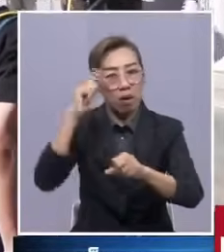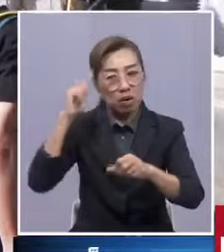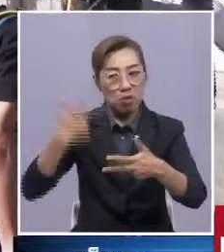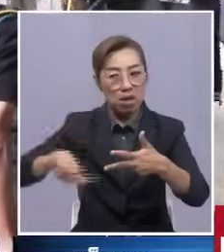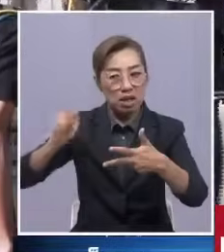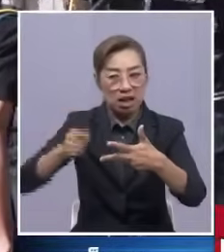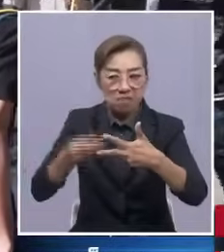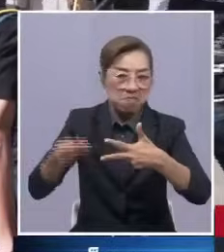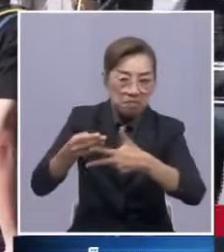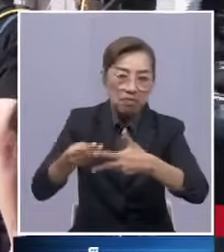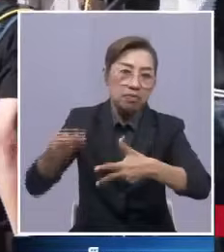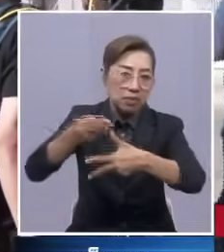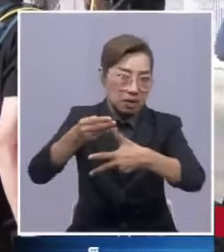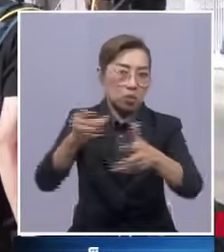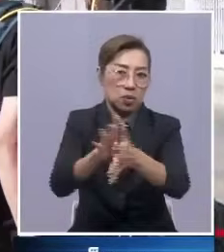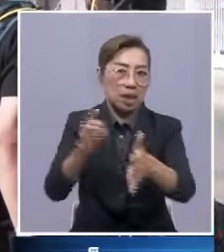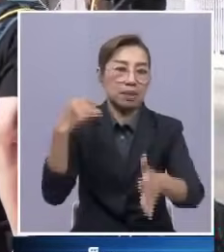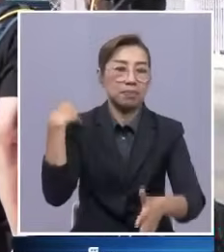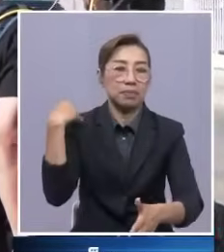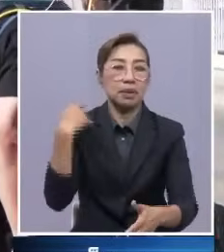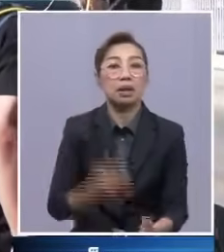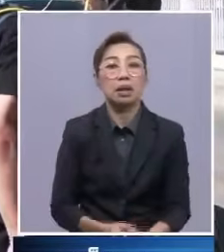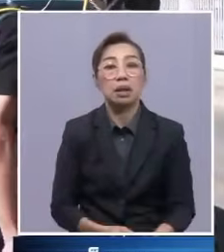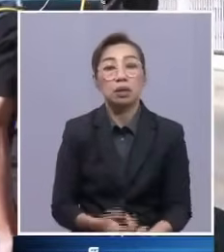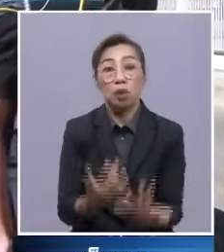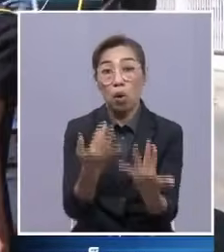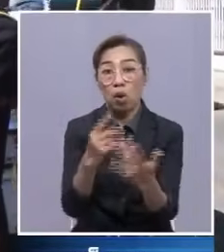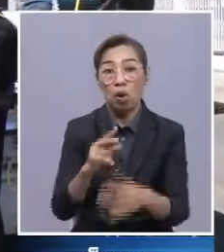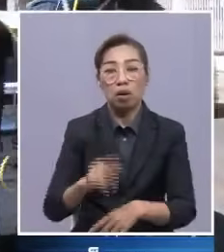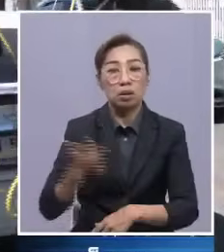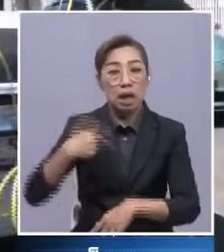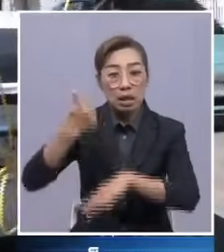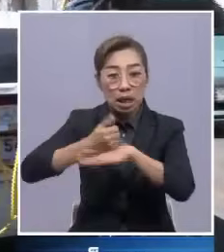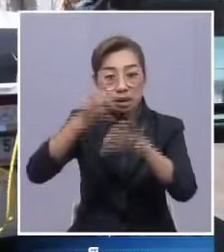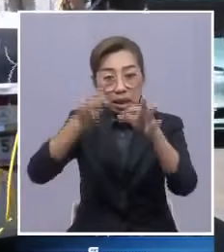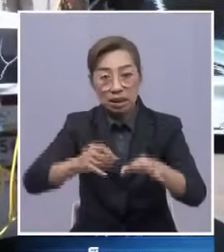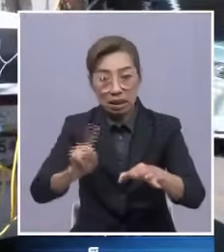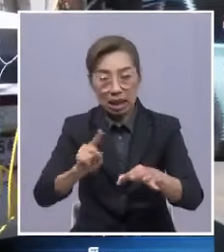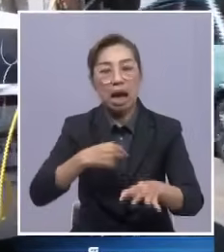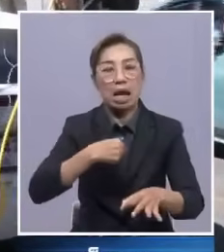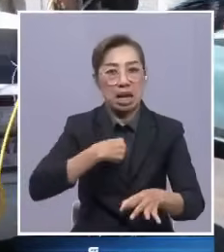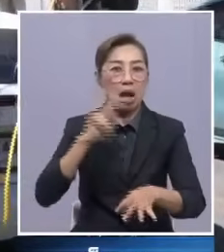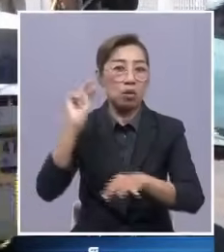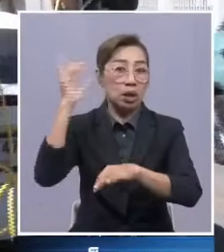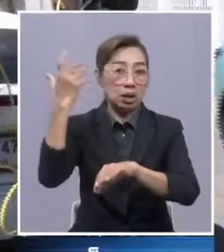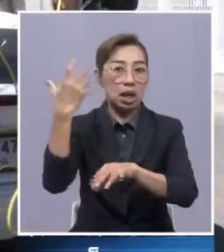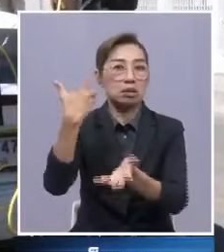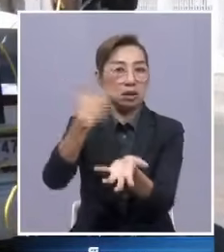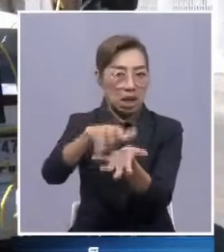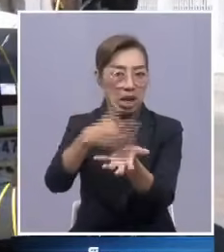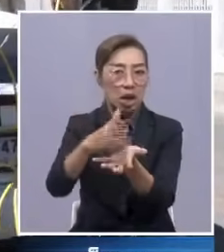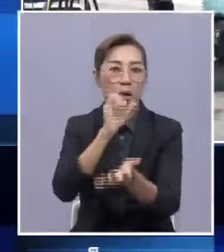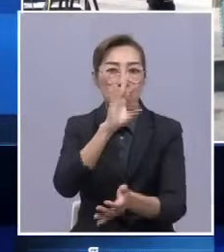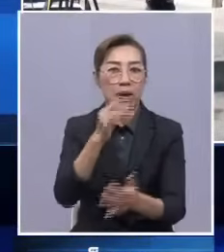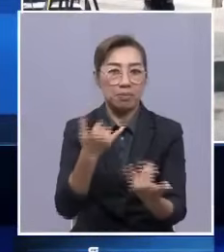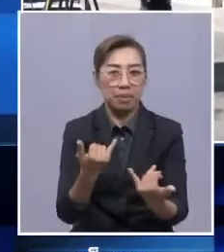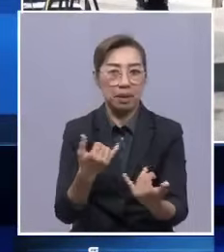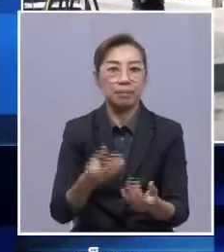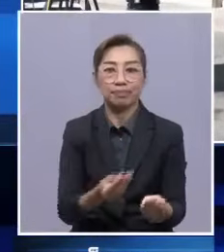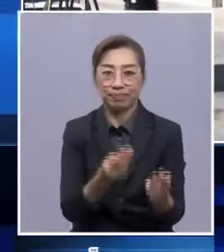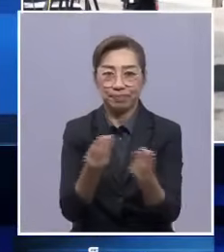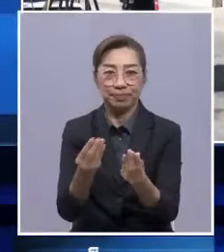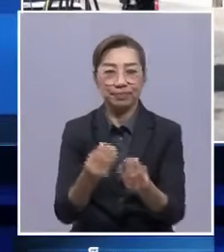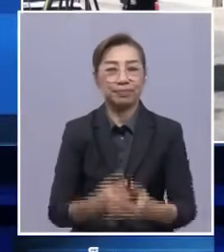ที่มีผลออกมาครับทีมข่าวเนชั่นทีวีจะรายงานกลับเข้าไปทันทีครับกลับไปที่คุณธีวัฒน์คุณสัตตคุณ